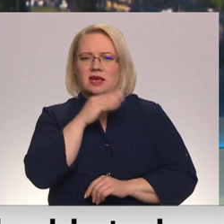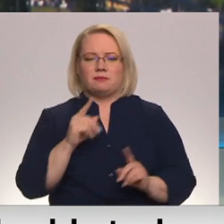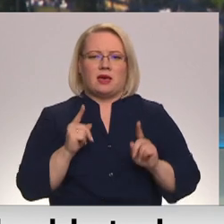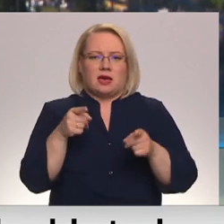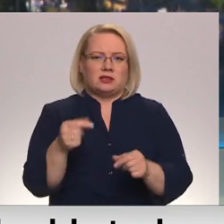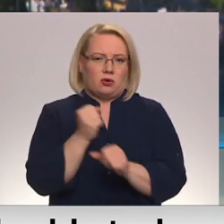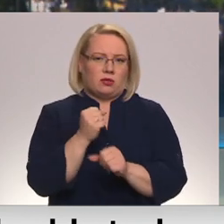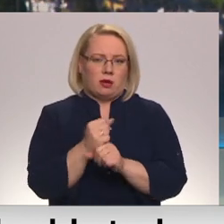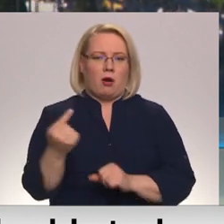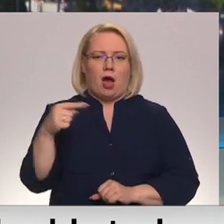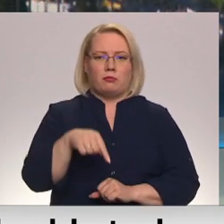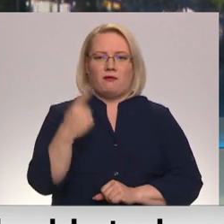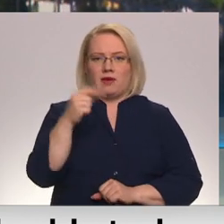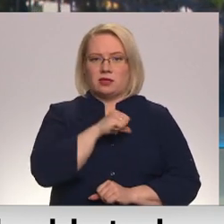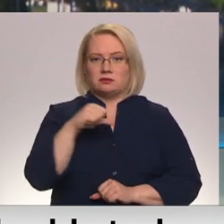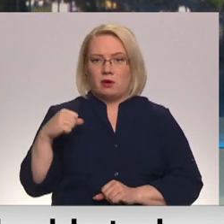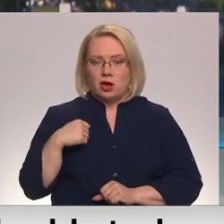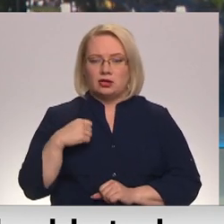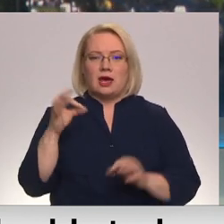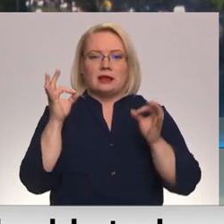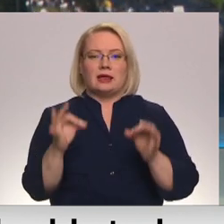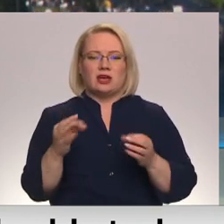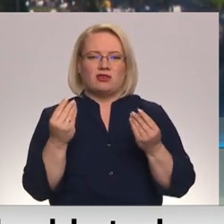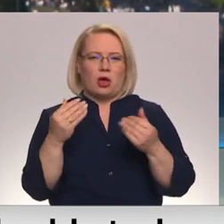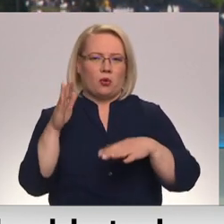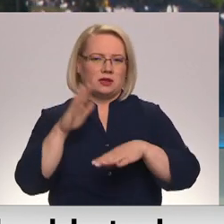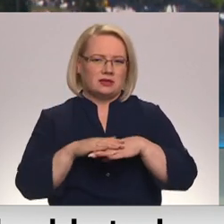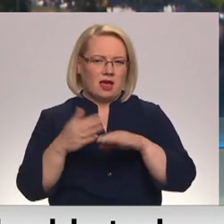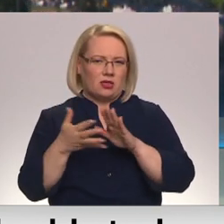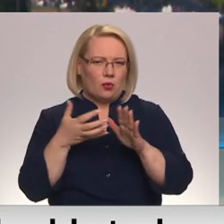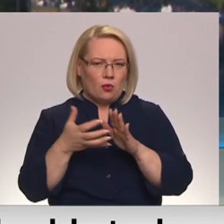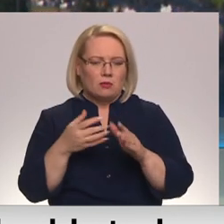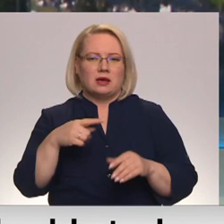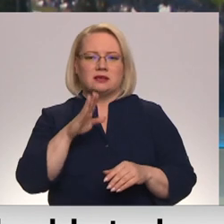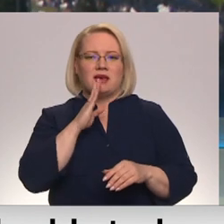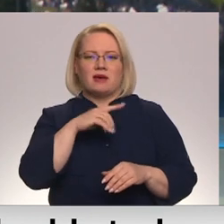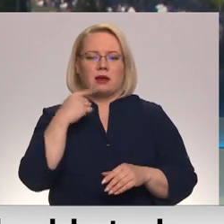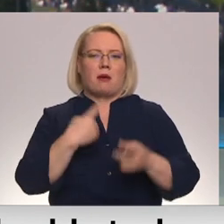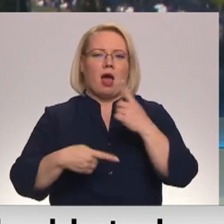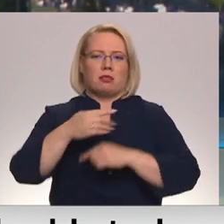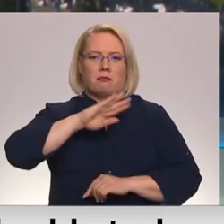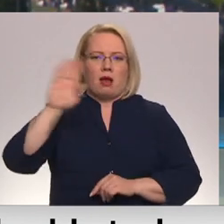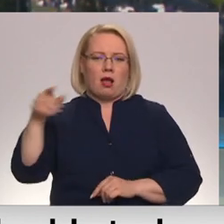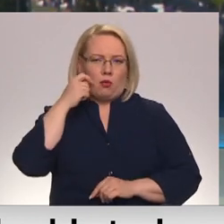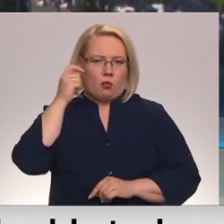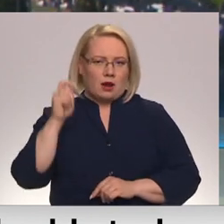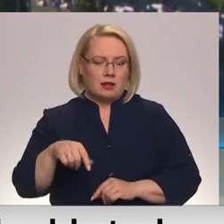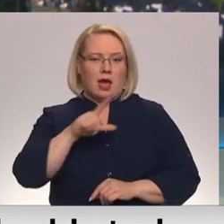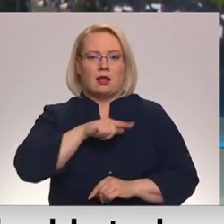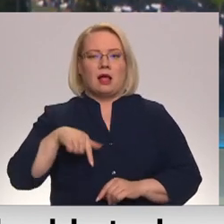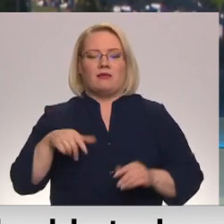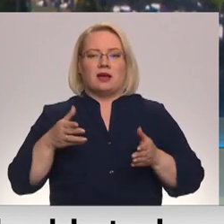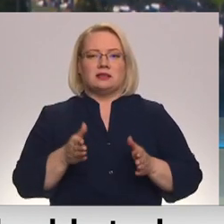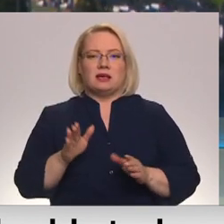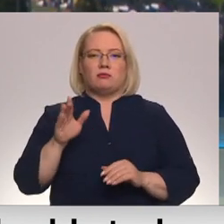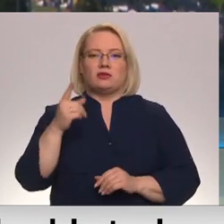jo atbraukušas vienas. Bieži vien tieši līdzekļu trūkuma dēļ sievietes izvēlas atgriezties karplosītajā dzimtenē. Latvijā dzimušā